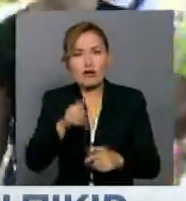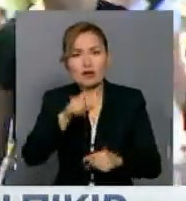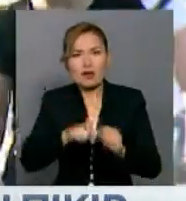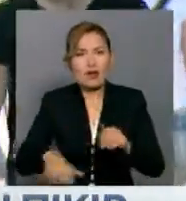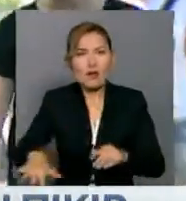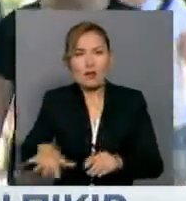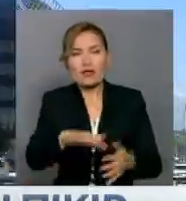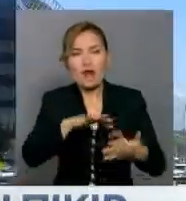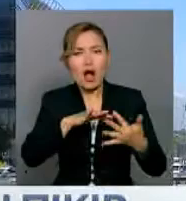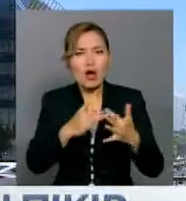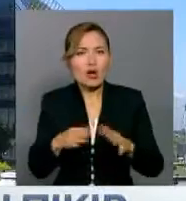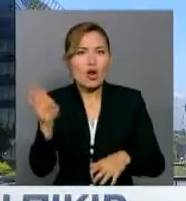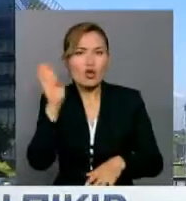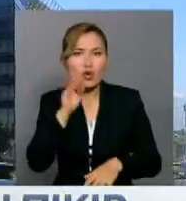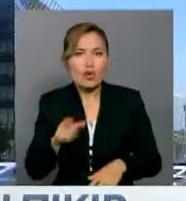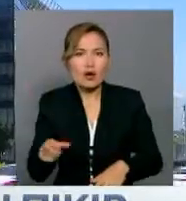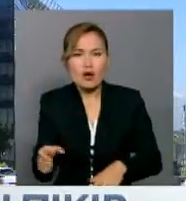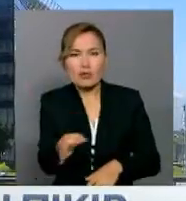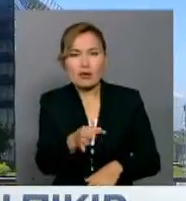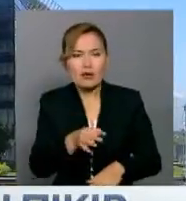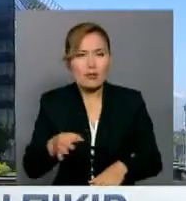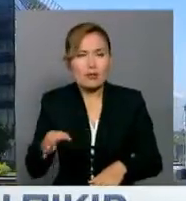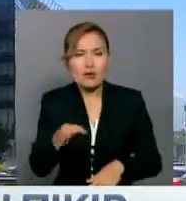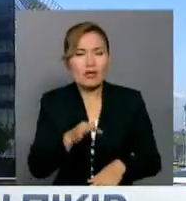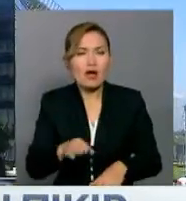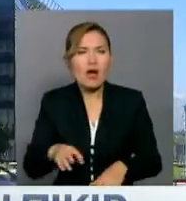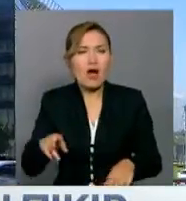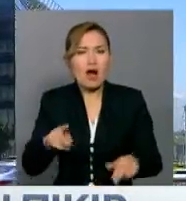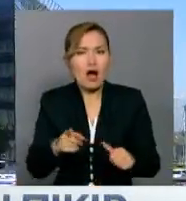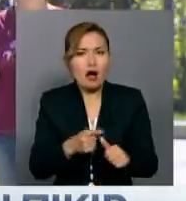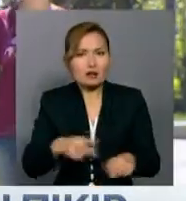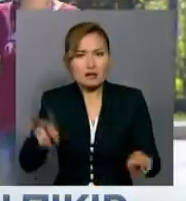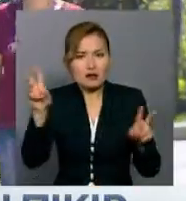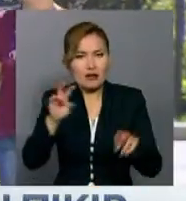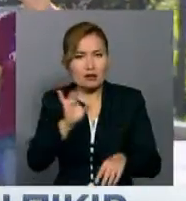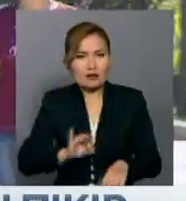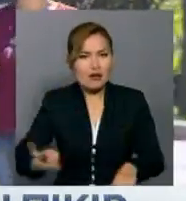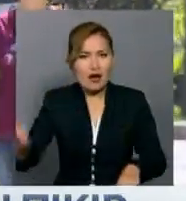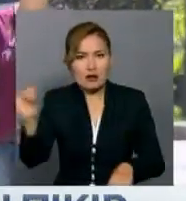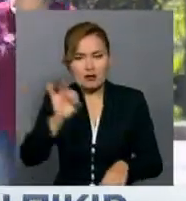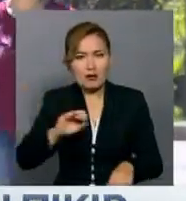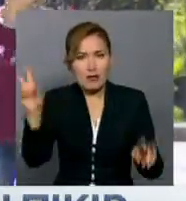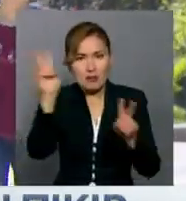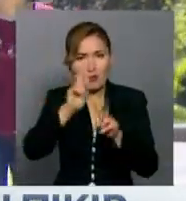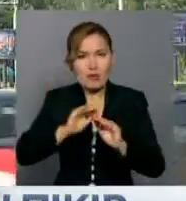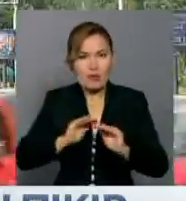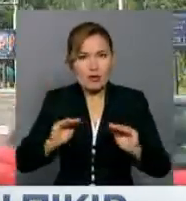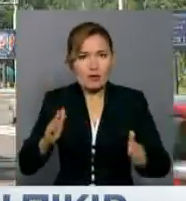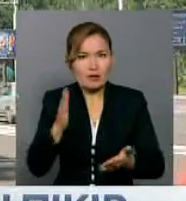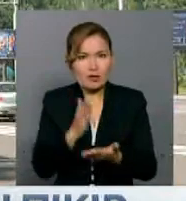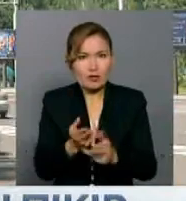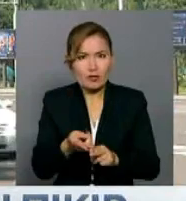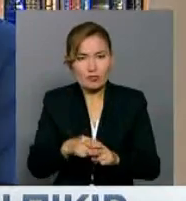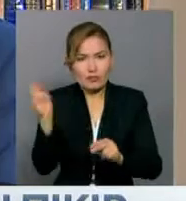аймақтардағы ауылдардың өзен көлдер мен сай саланың аттарын, тарихын біле бермейді дейді профессор.